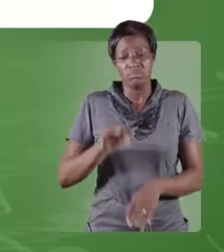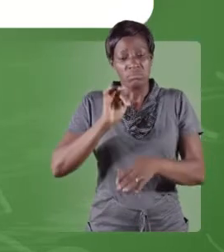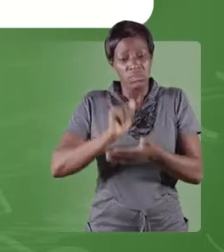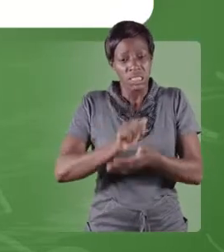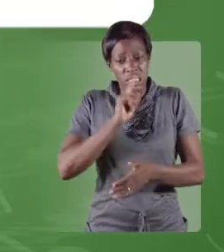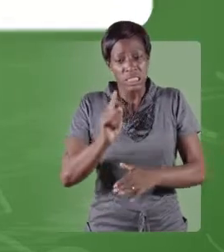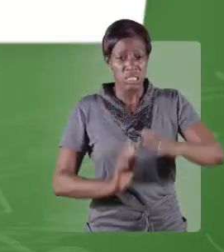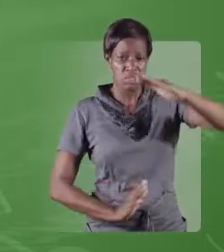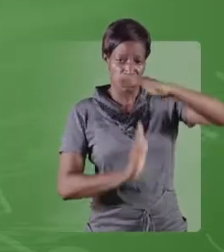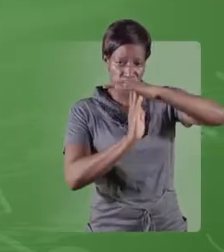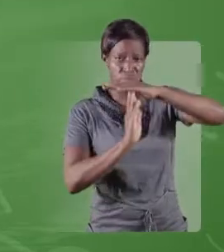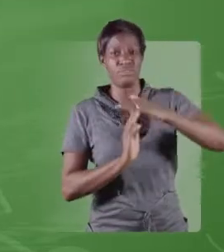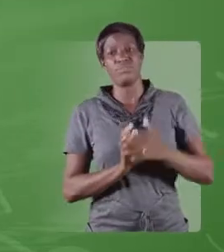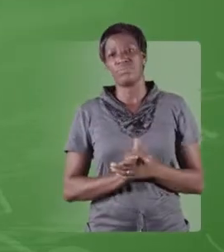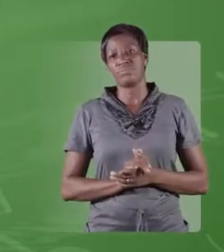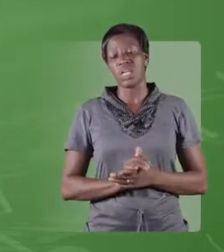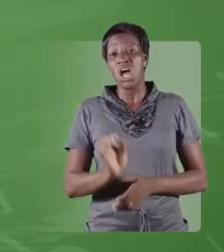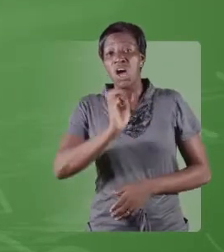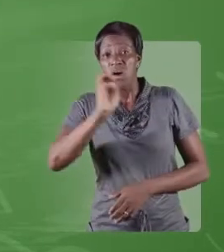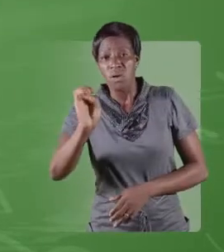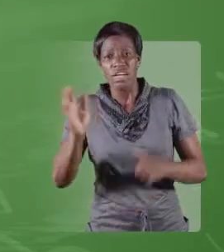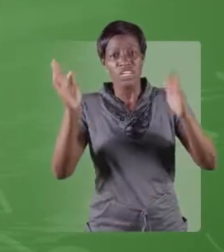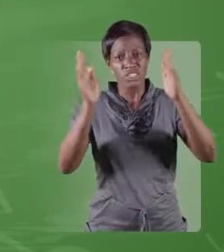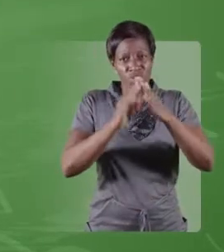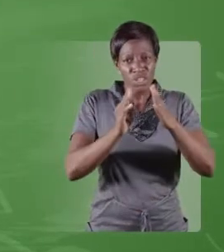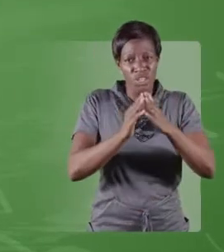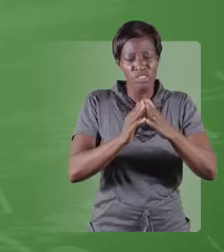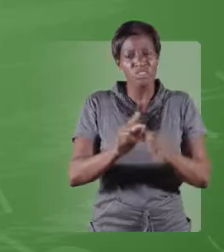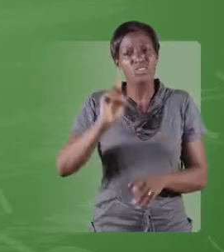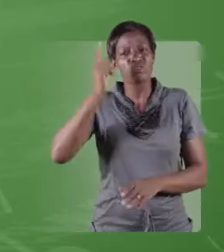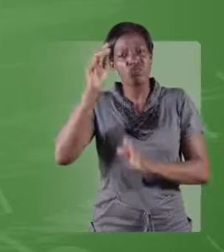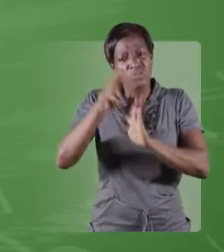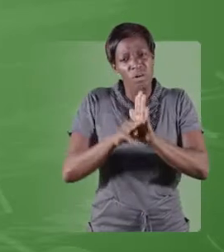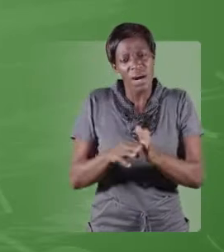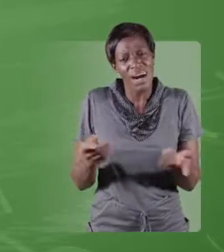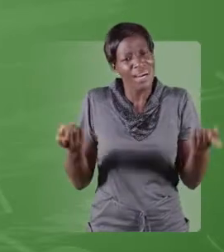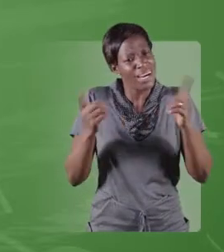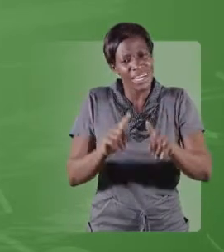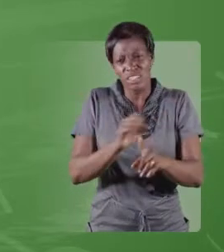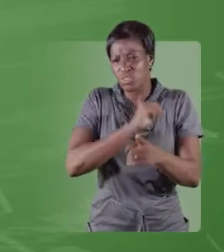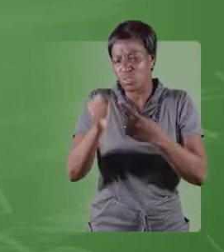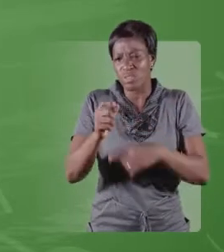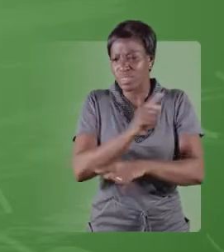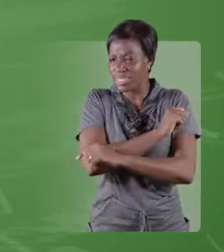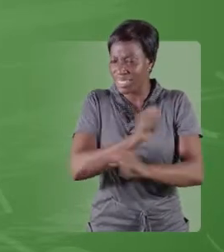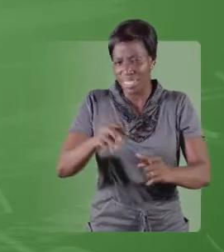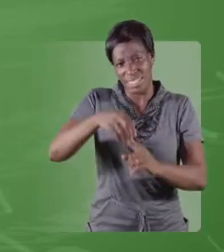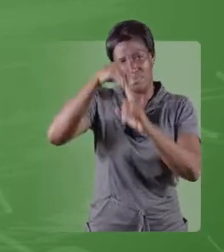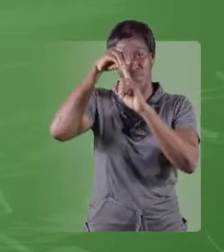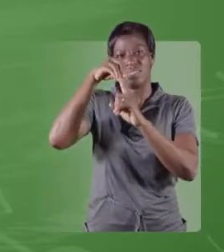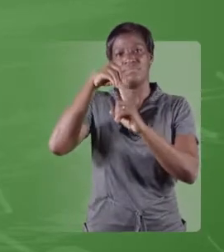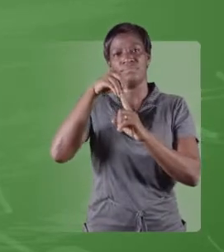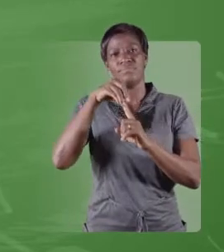suspendues. Et il ne se réunira qu'en cas de situation exceptionnelle.